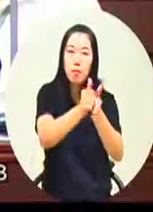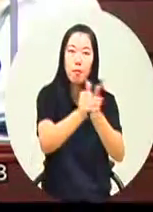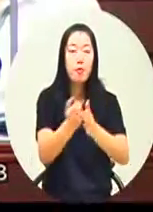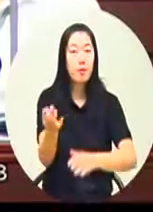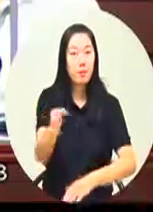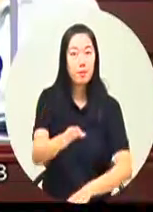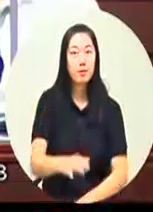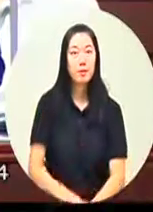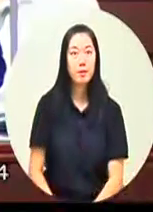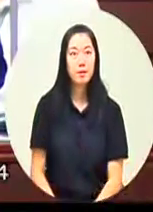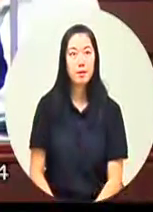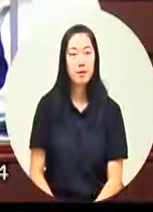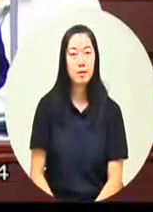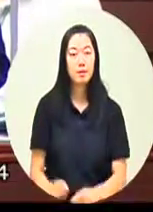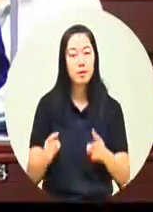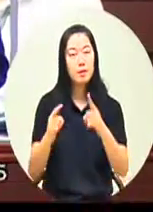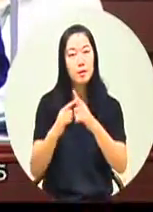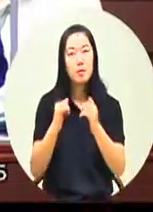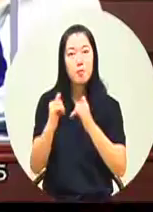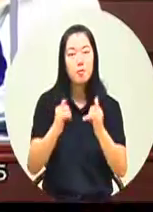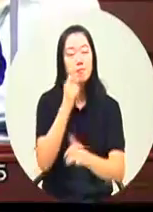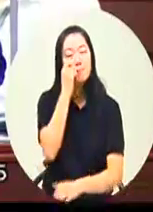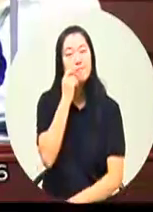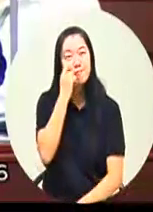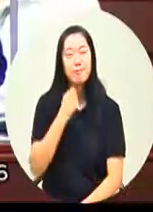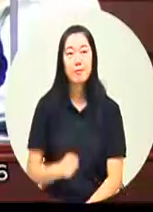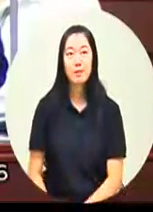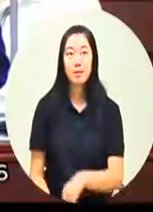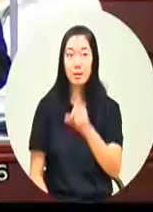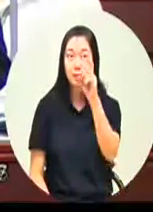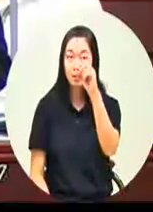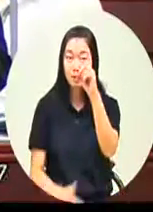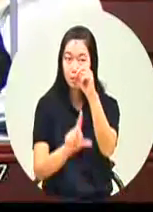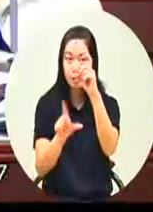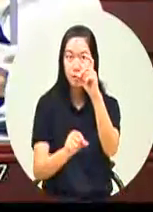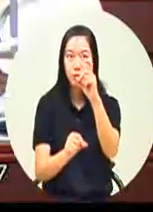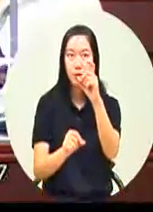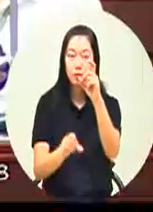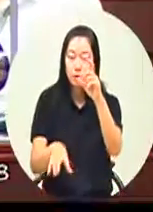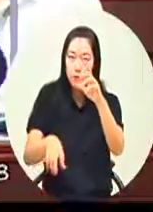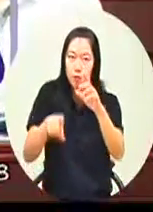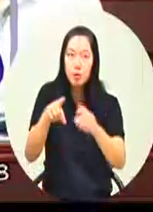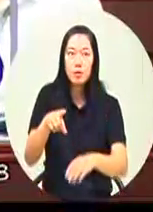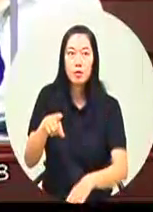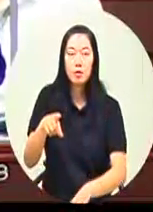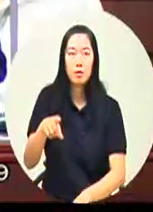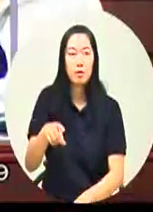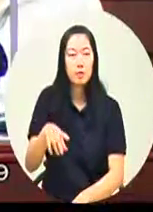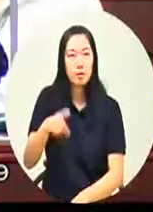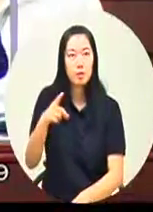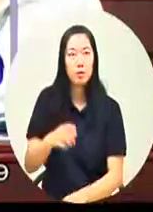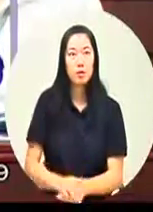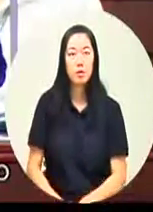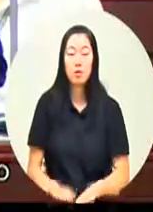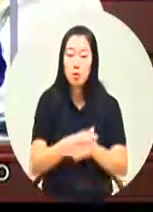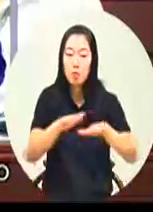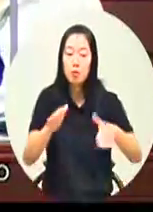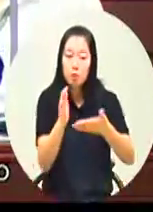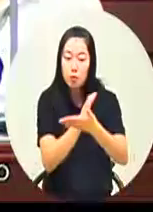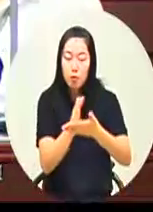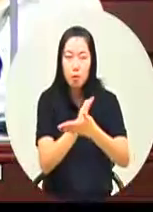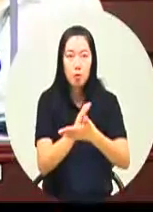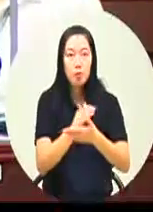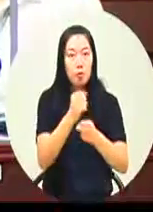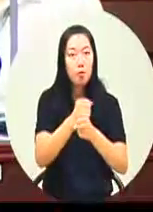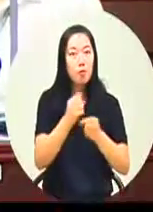业，那也很受到欢迎。好啊，十一月原则上十一月初，它整个安审的工作做完以后，十